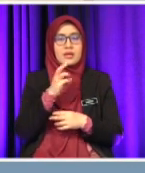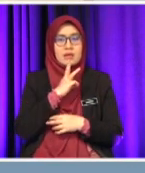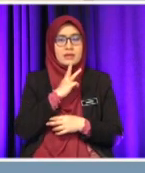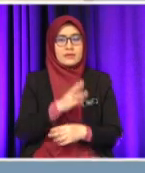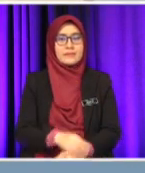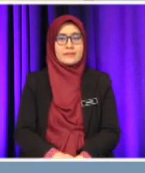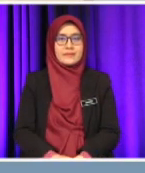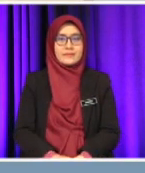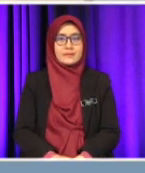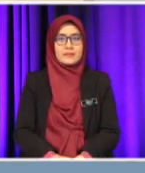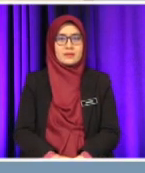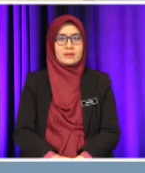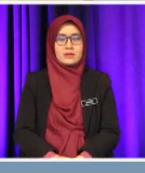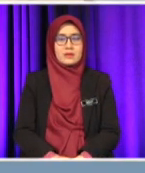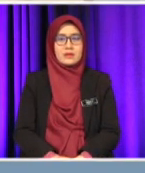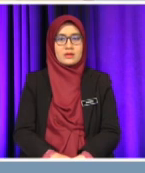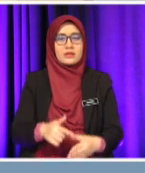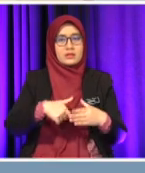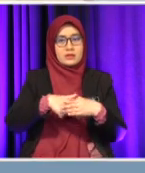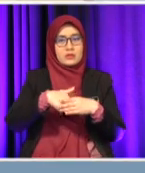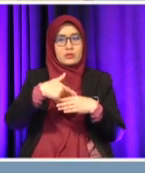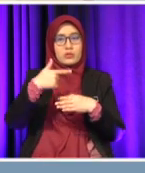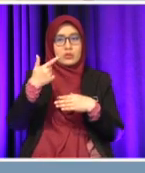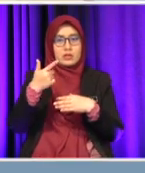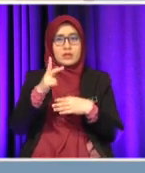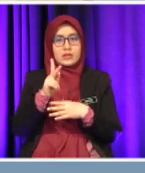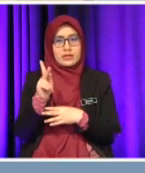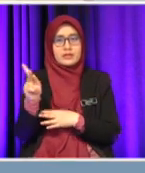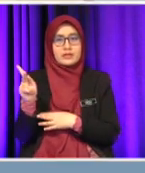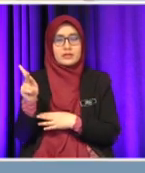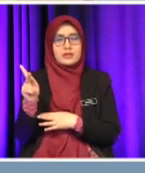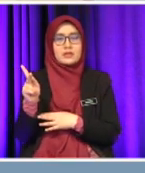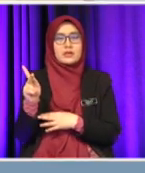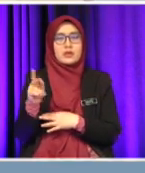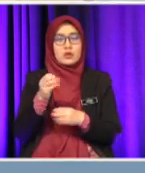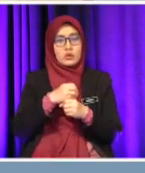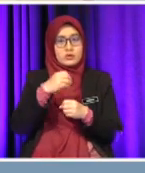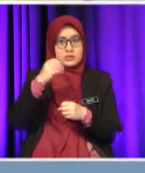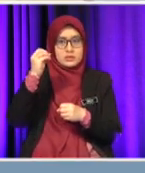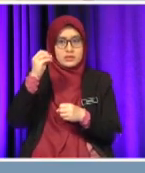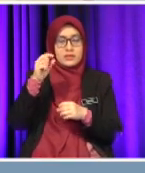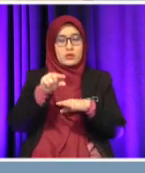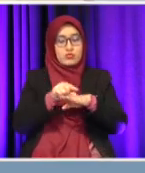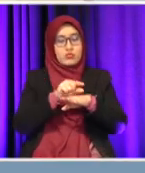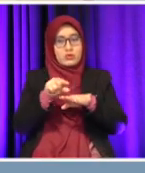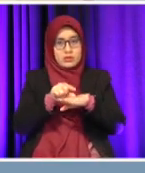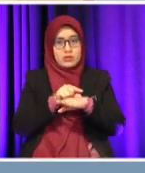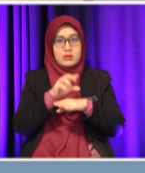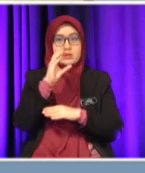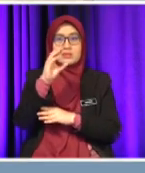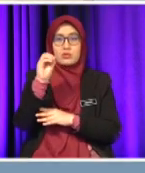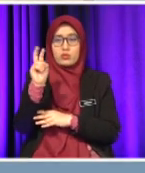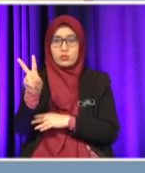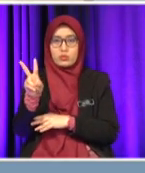mengeluarkan dia bukan mengeluarkan gas karbondioksida dia mengeluarkan oksigen dia menggunakan guys karbondioksida